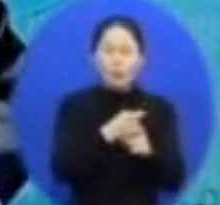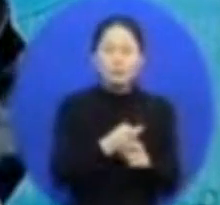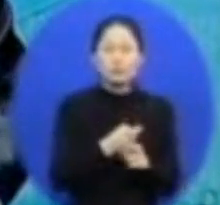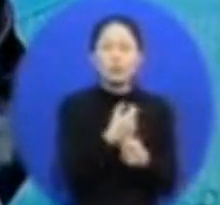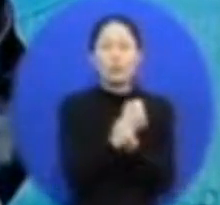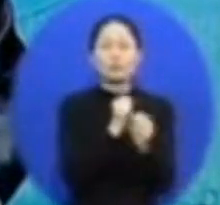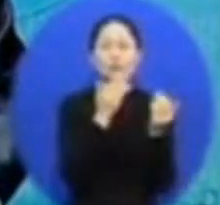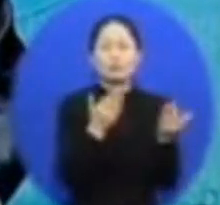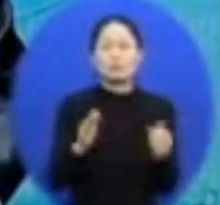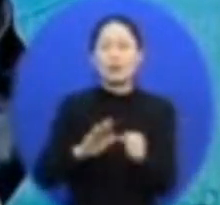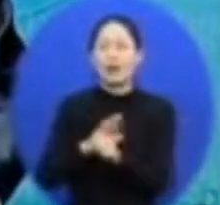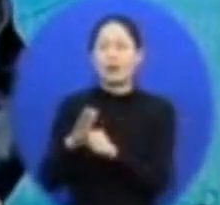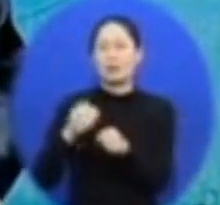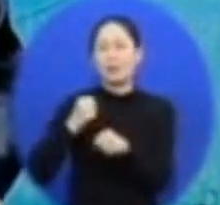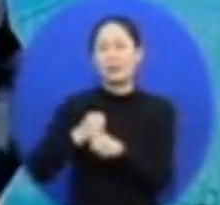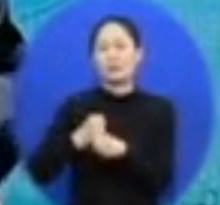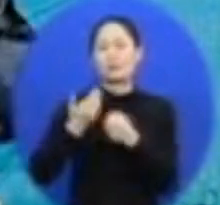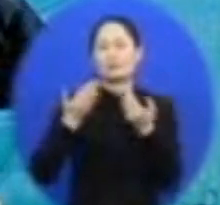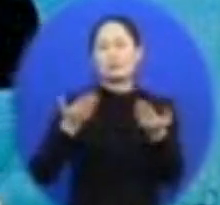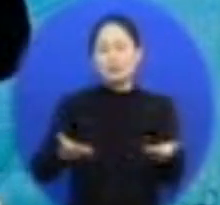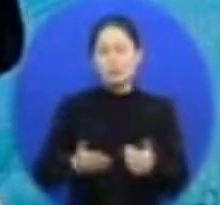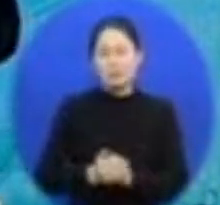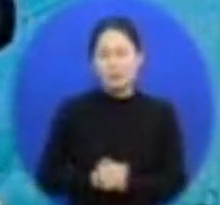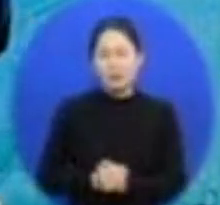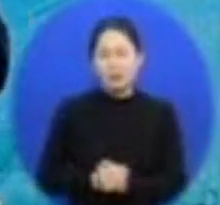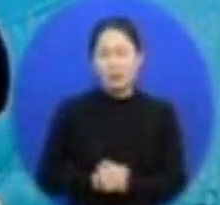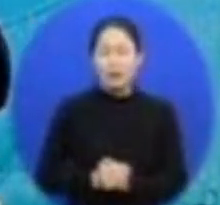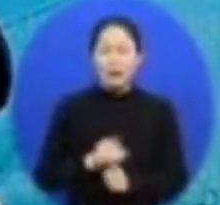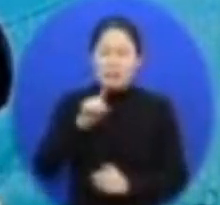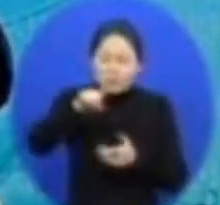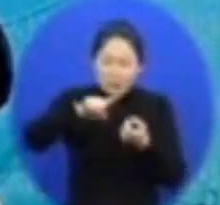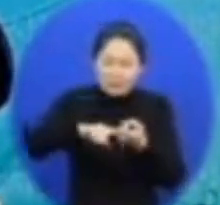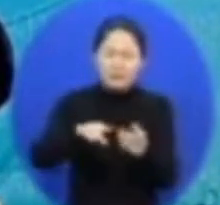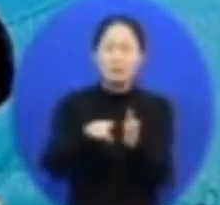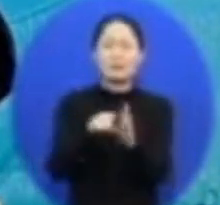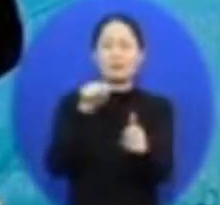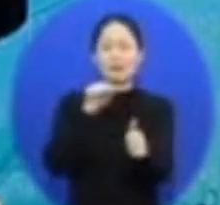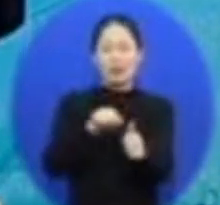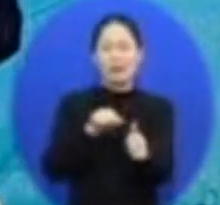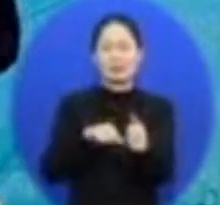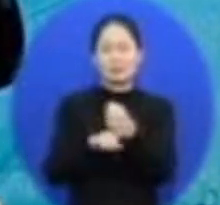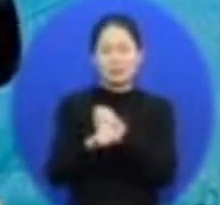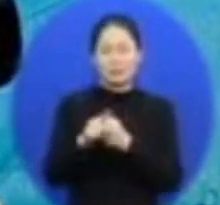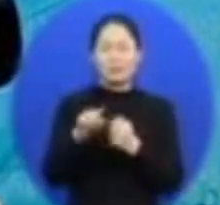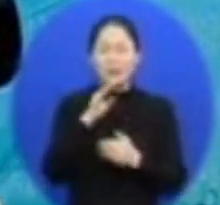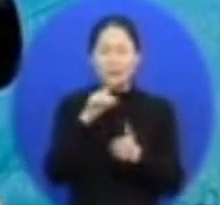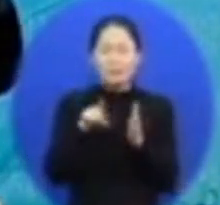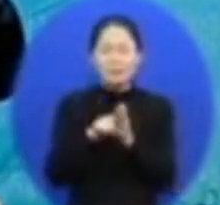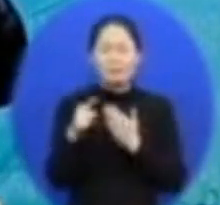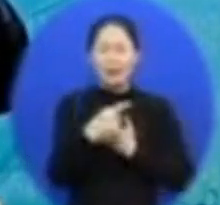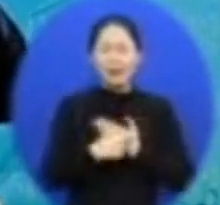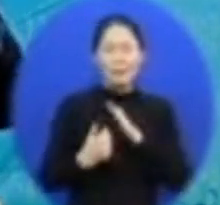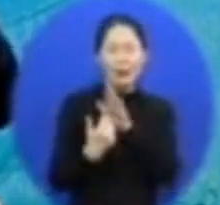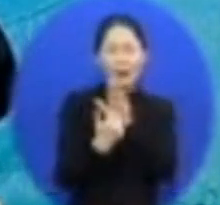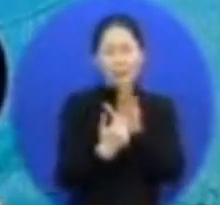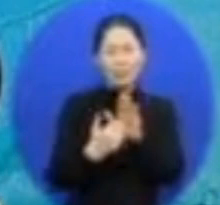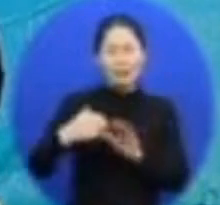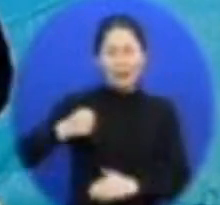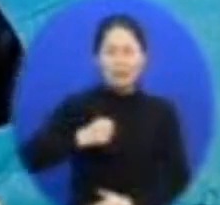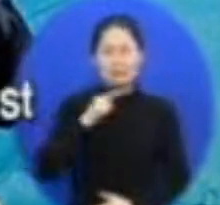하신다는 말입니다 아 그걸 밑을 하는거예요 믿음의 방패를 가죠